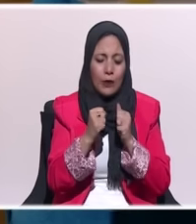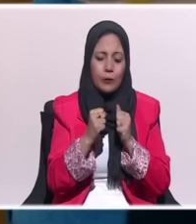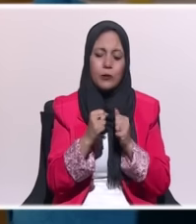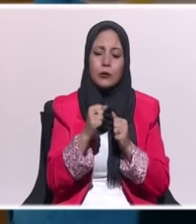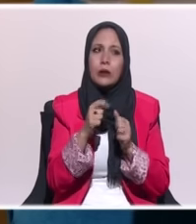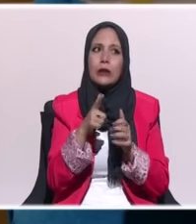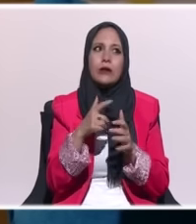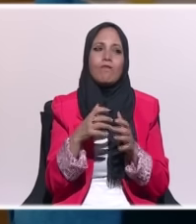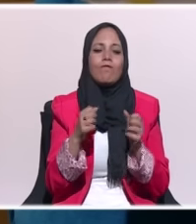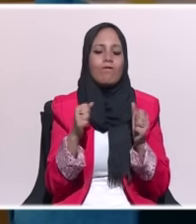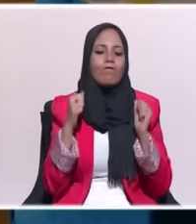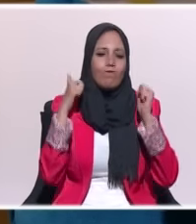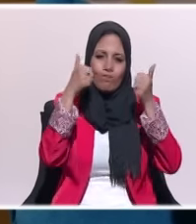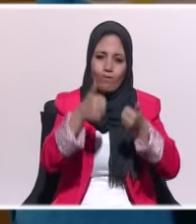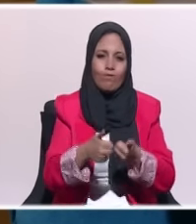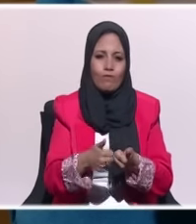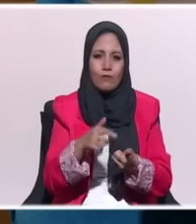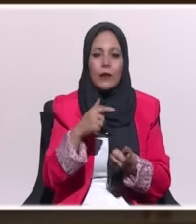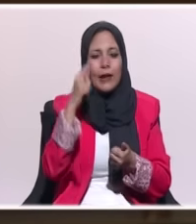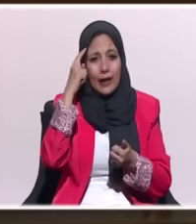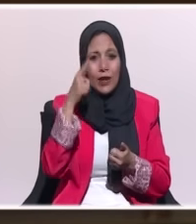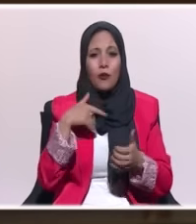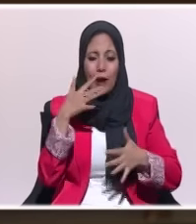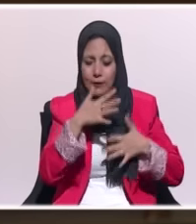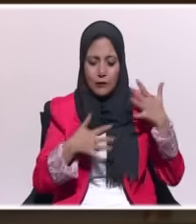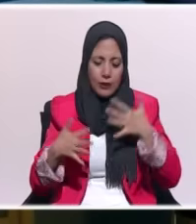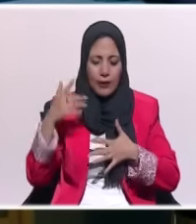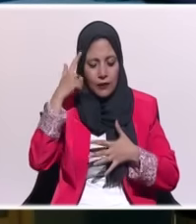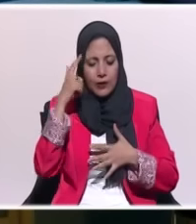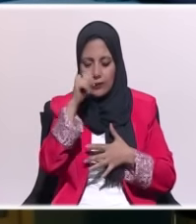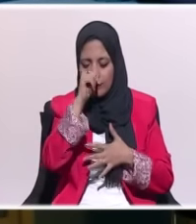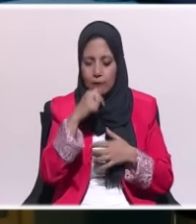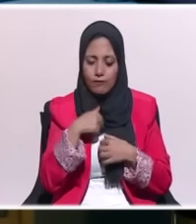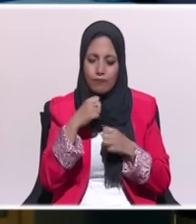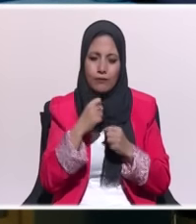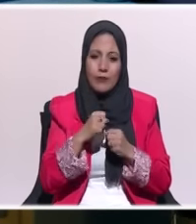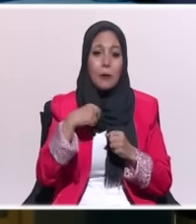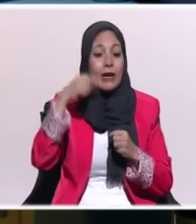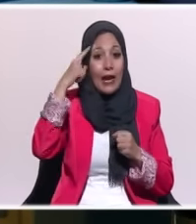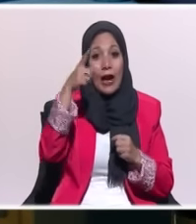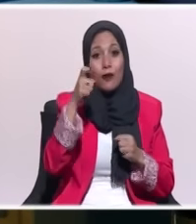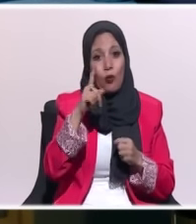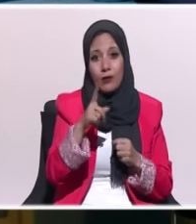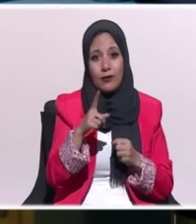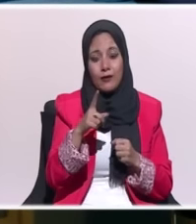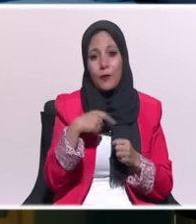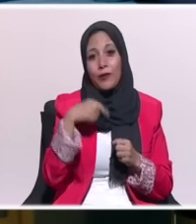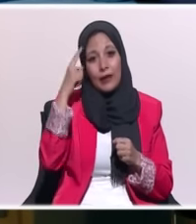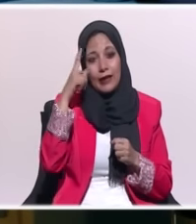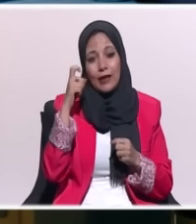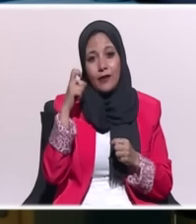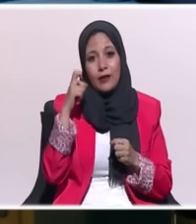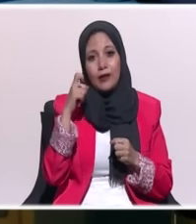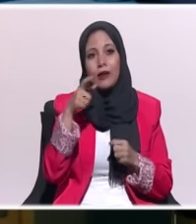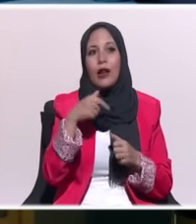عليك حاسس بيك وحاسس بيها برضه. بس انا عارف وقع عليك انت اصعب. وقع عليك